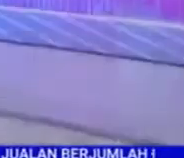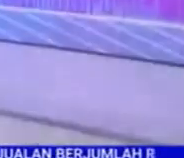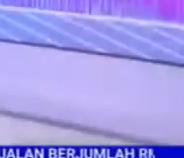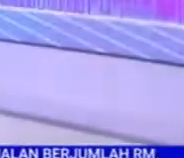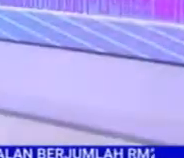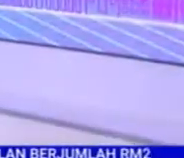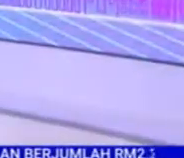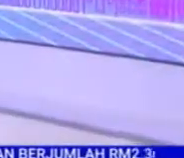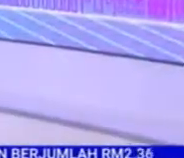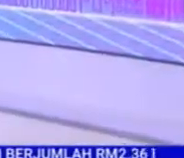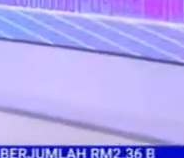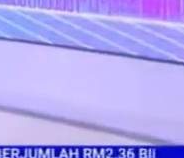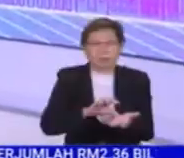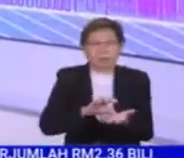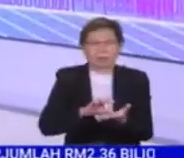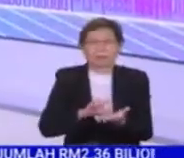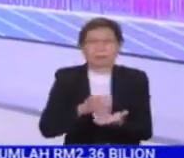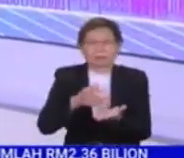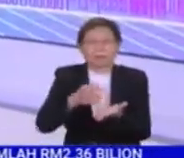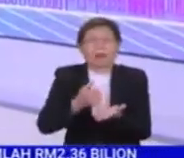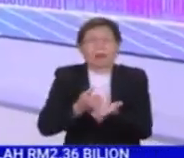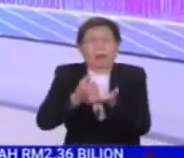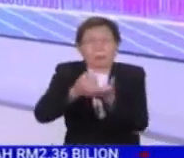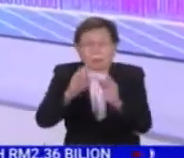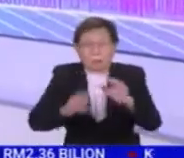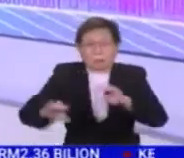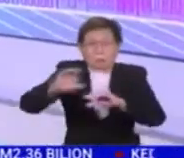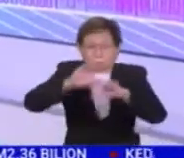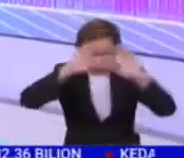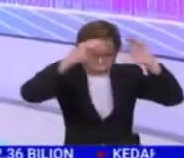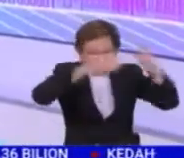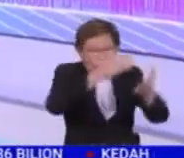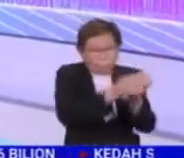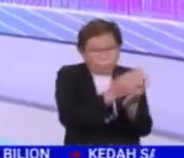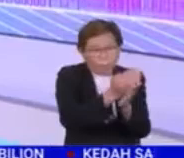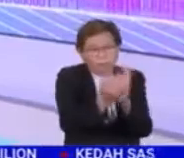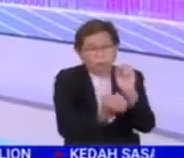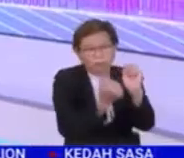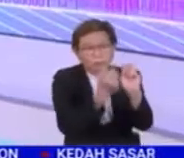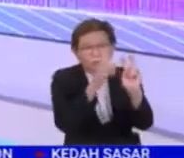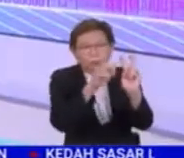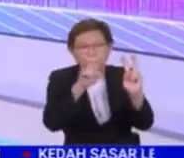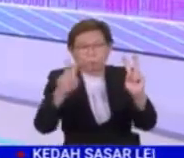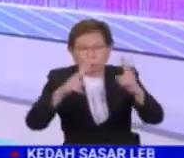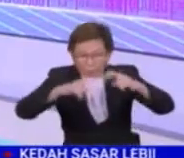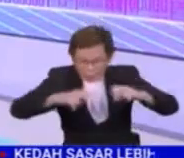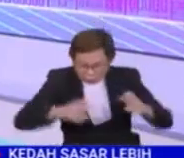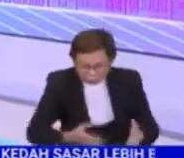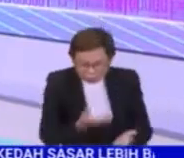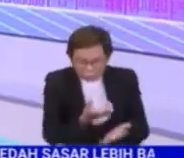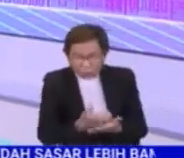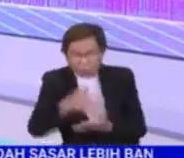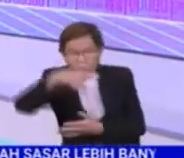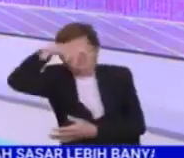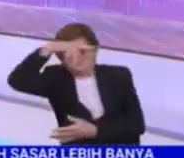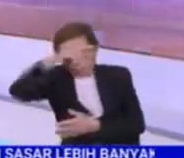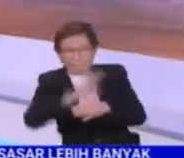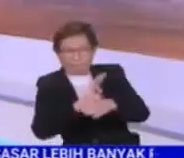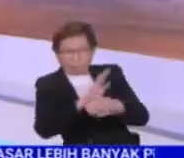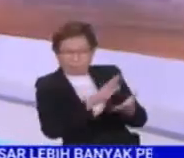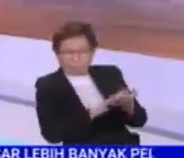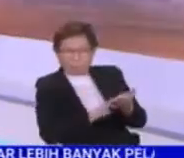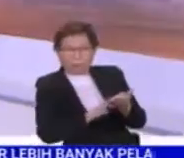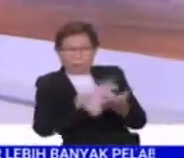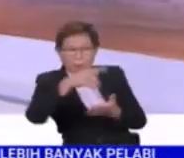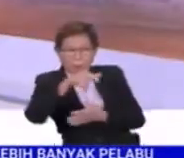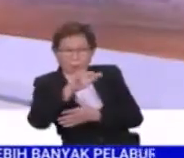Laksanaan subsidi bersasar perlu jadi tumpuan dalam bajet 2023. Penganalisis ekonomi Putra Business School Profesor